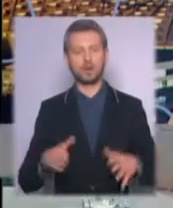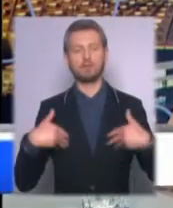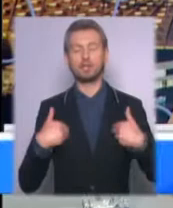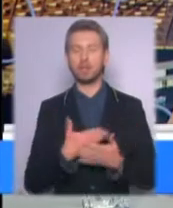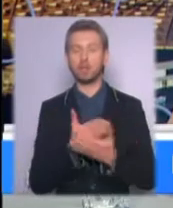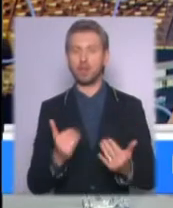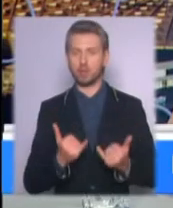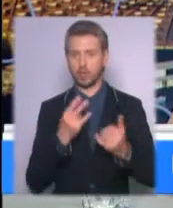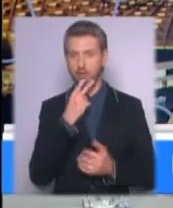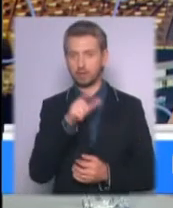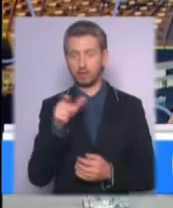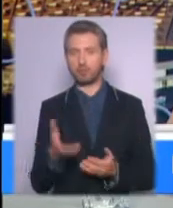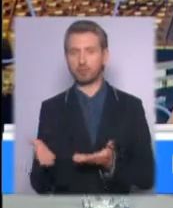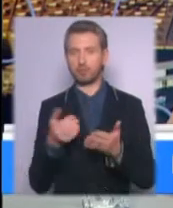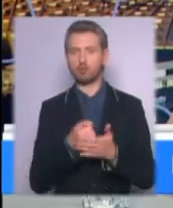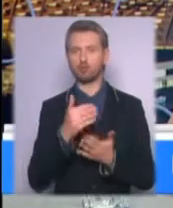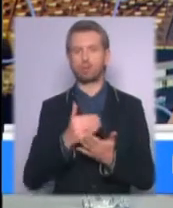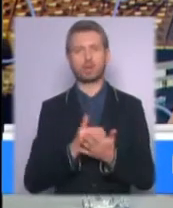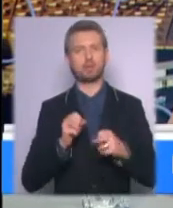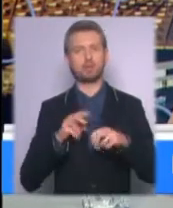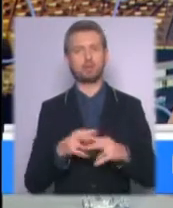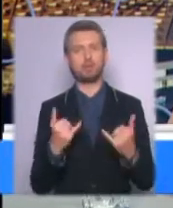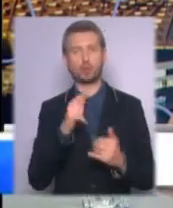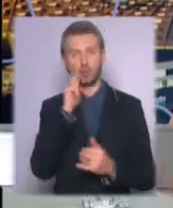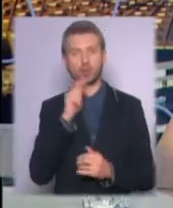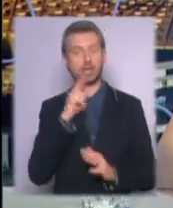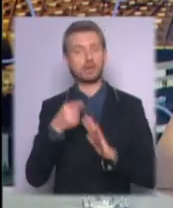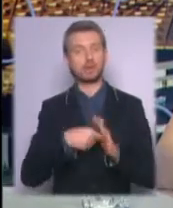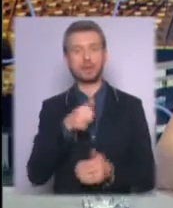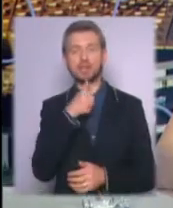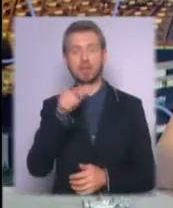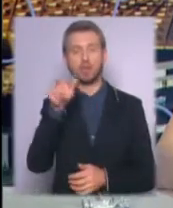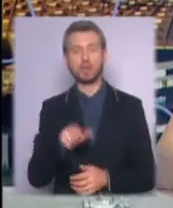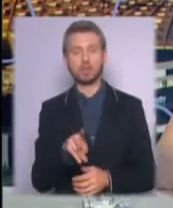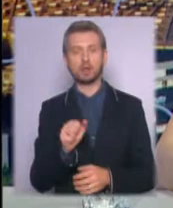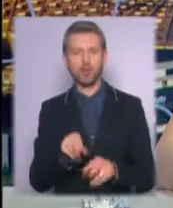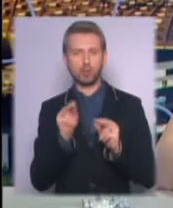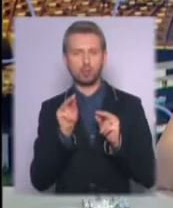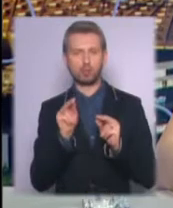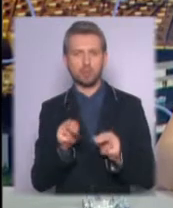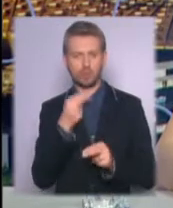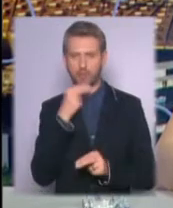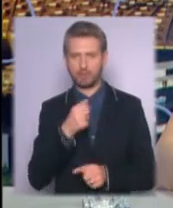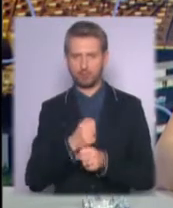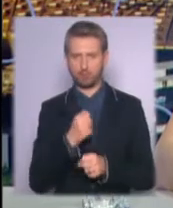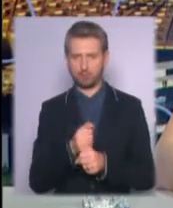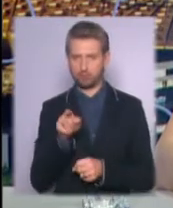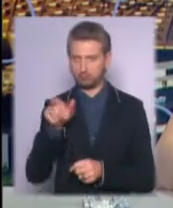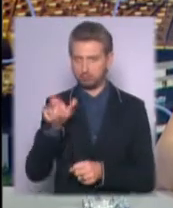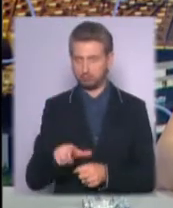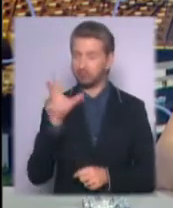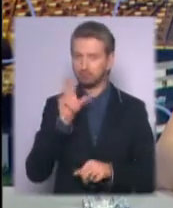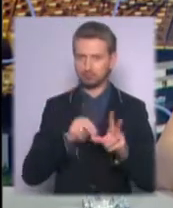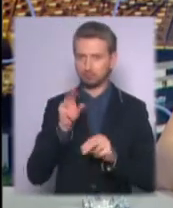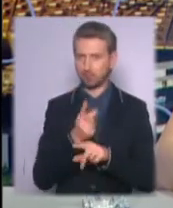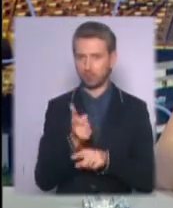Шановні глядачі, запрошую до програми «Столиця». Сьогодні Україна дізналася ім'я людини, на сумлінну та ефективну роботу якої покладають великі